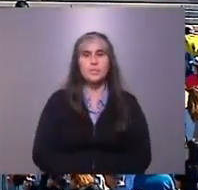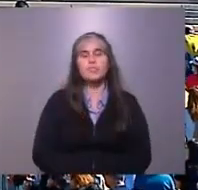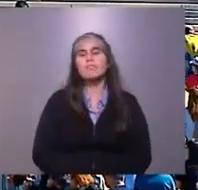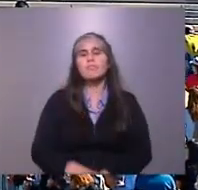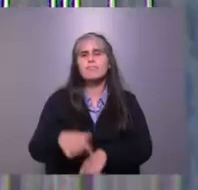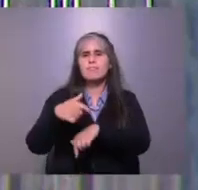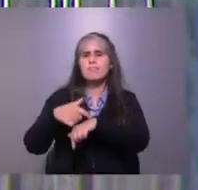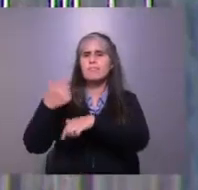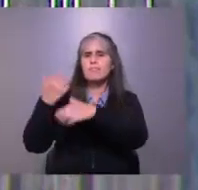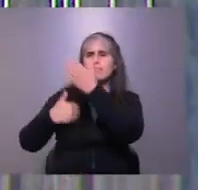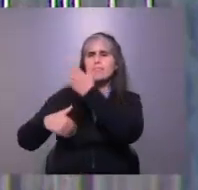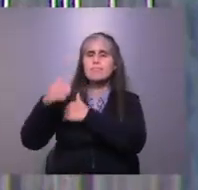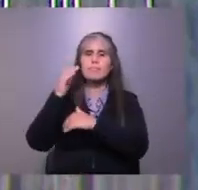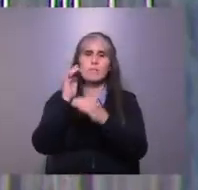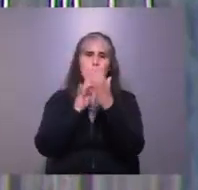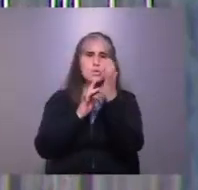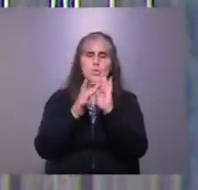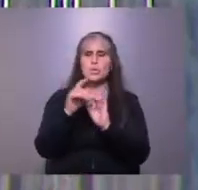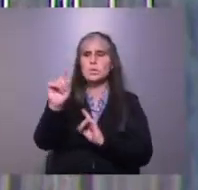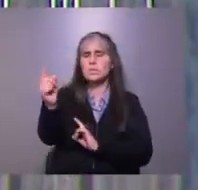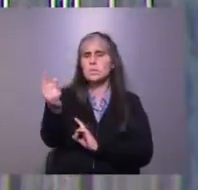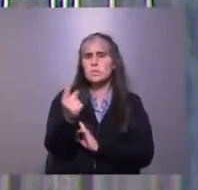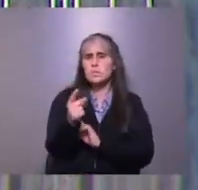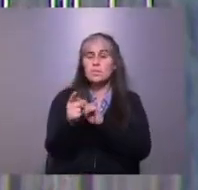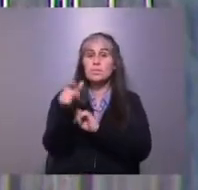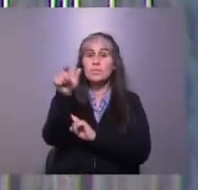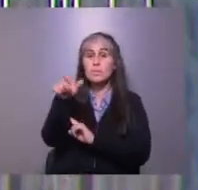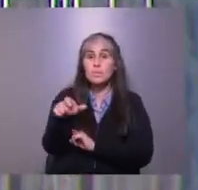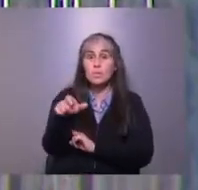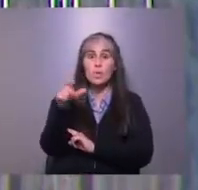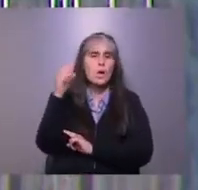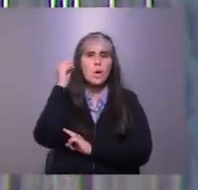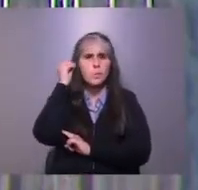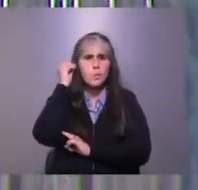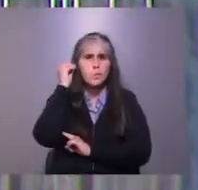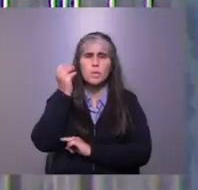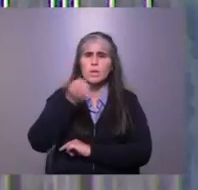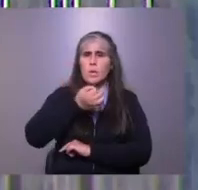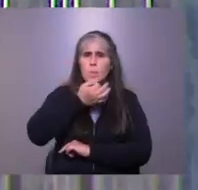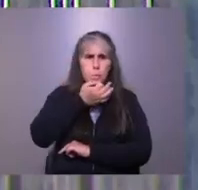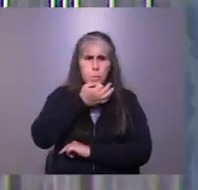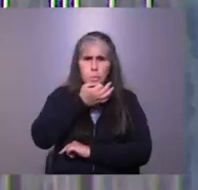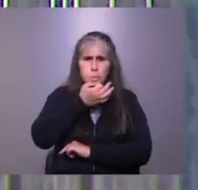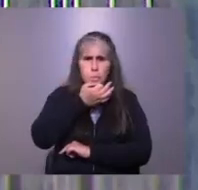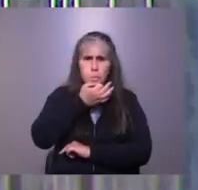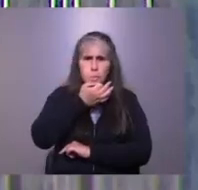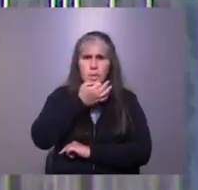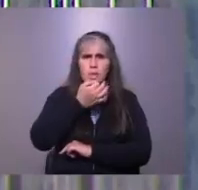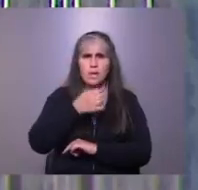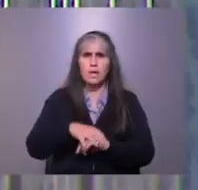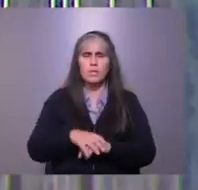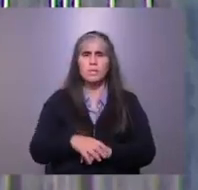Ce temps-là, des gens lui amènent un sourd qui avait aussi de la difficulté à parler